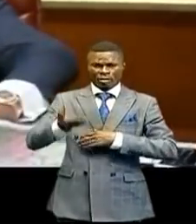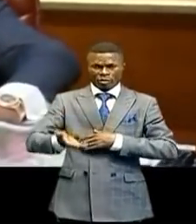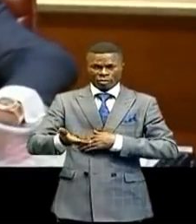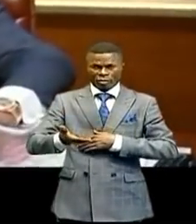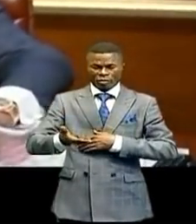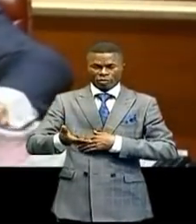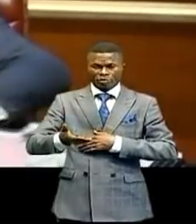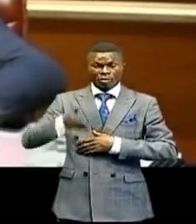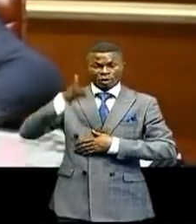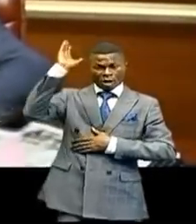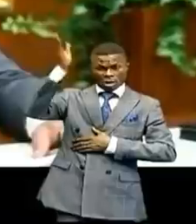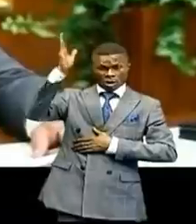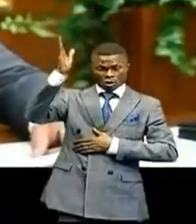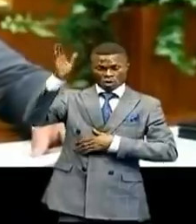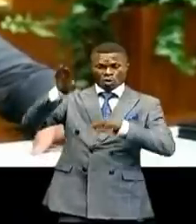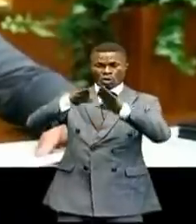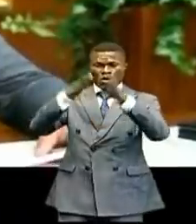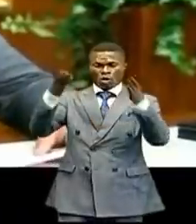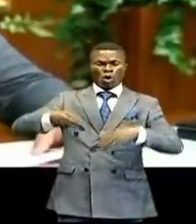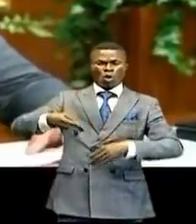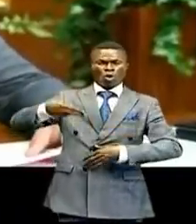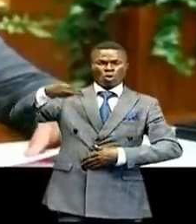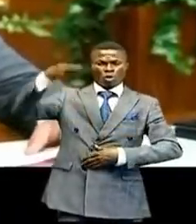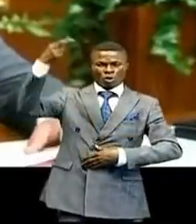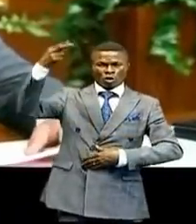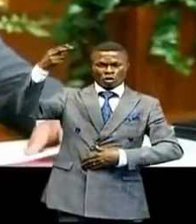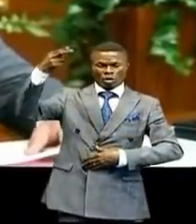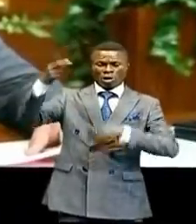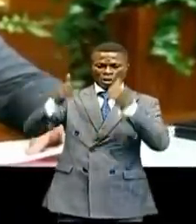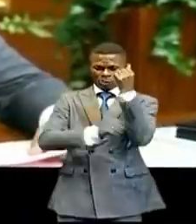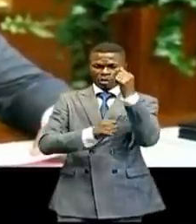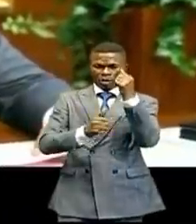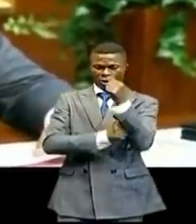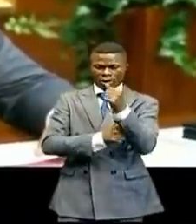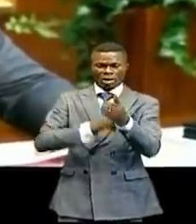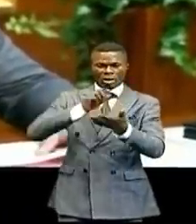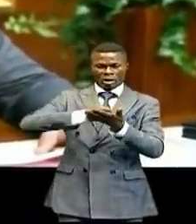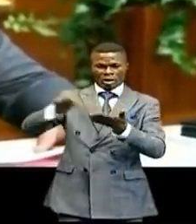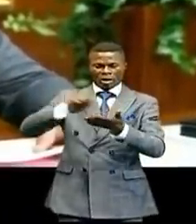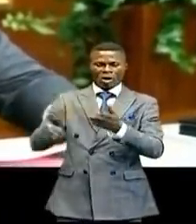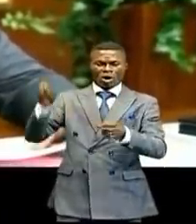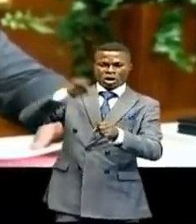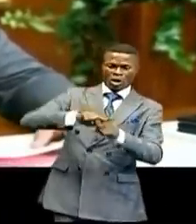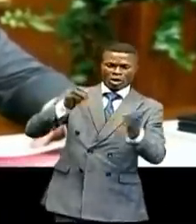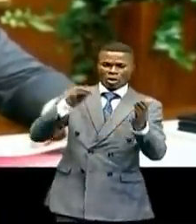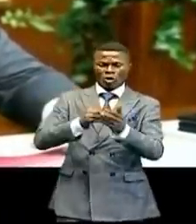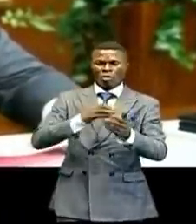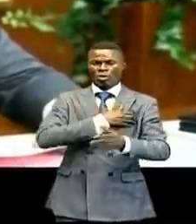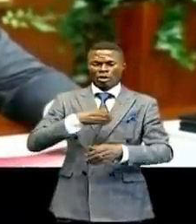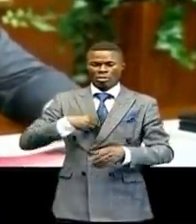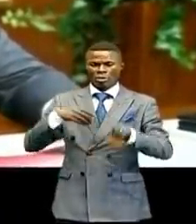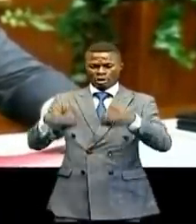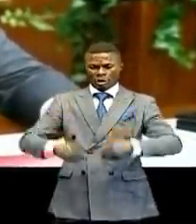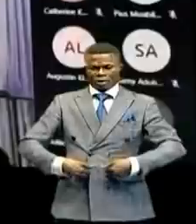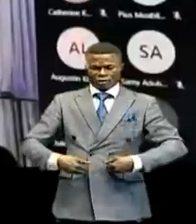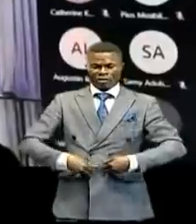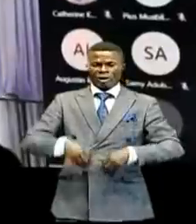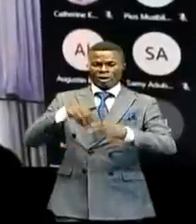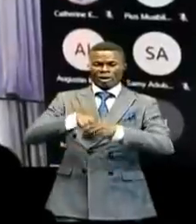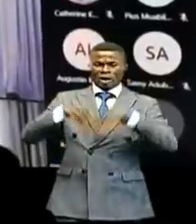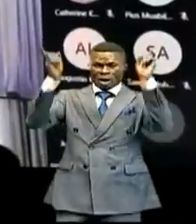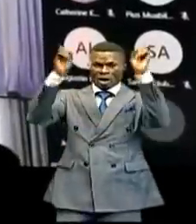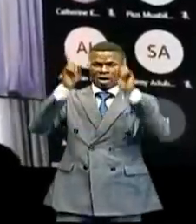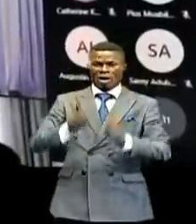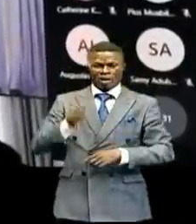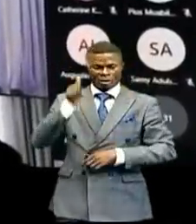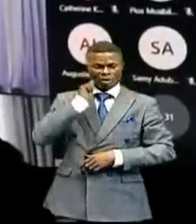la conférence inaugurale de haut niveau pour les hommes sur l'élimination des violences contre les femmes et les filles en Afrique, qui se